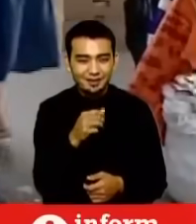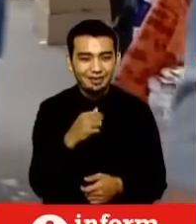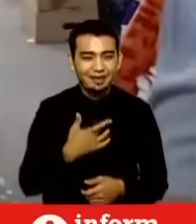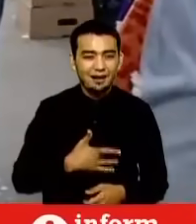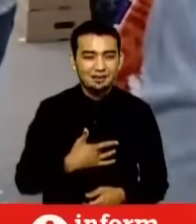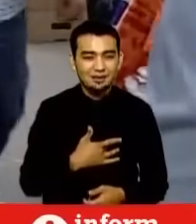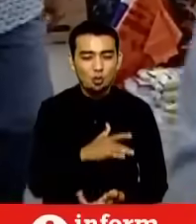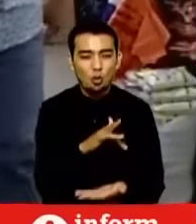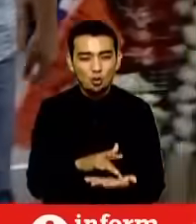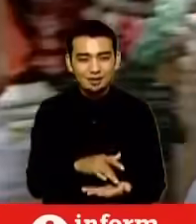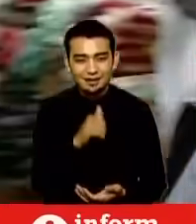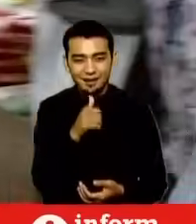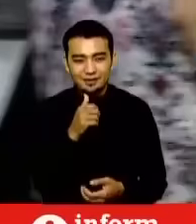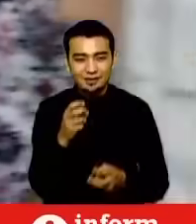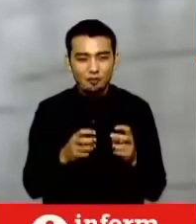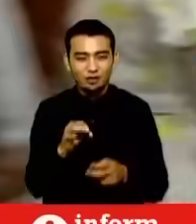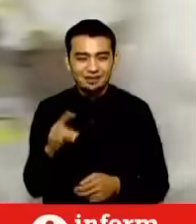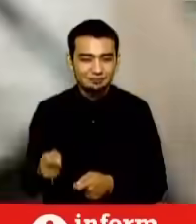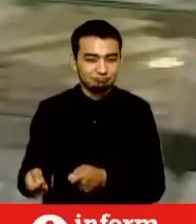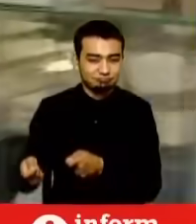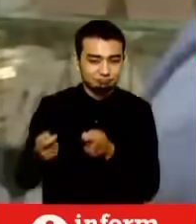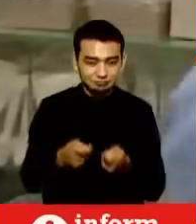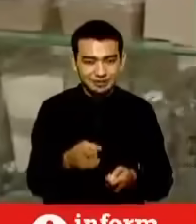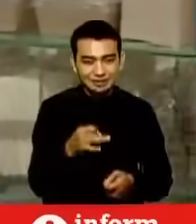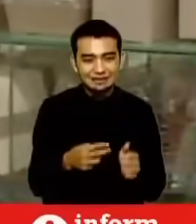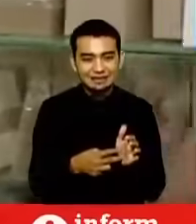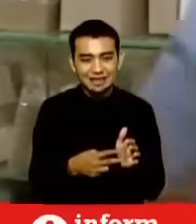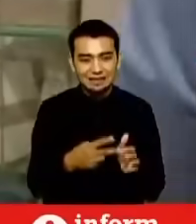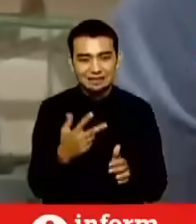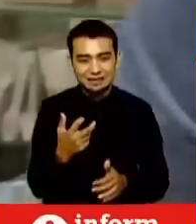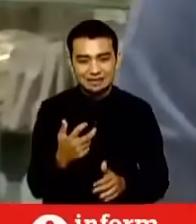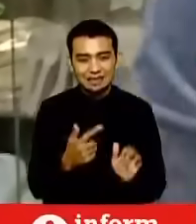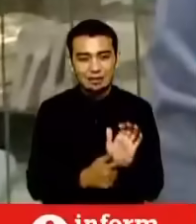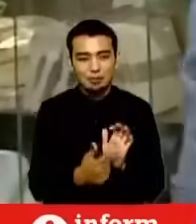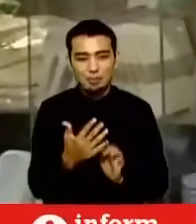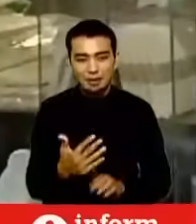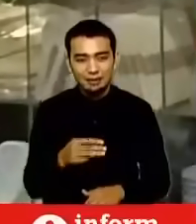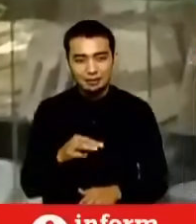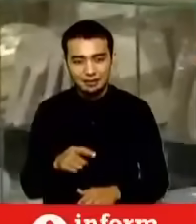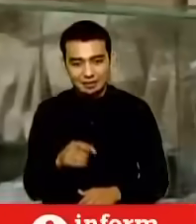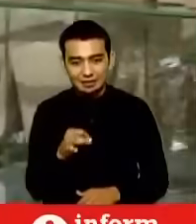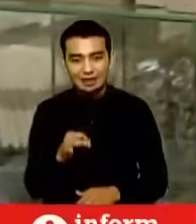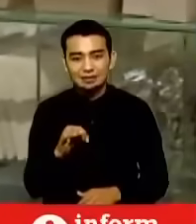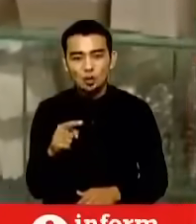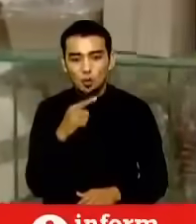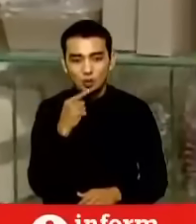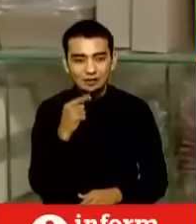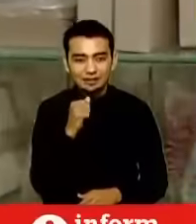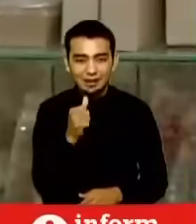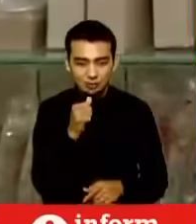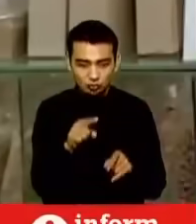қаласындағы қант өндіру зауытынан жеткізіледі. Құны 375 теңге. Мұнда ресейлік